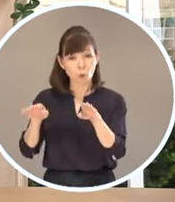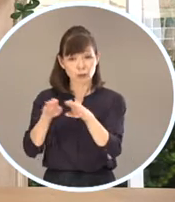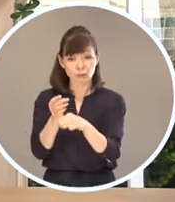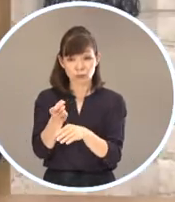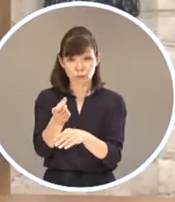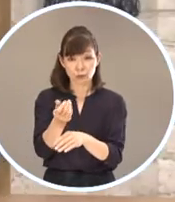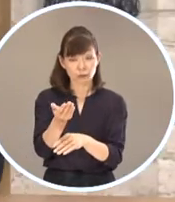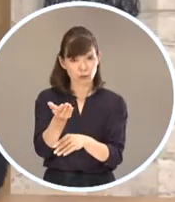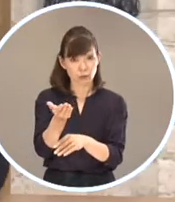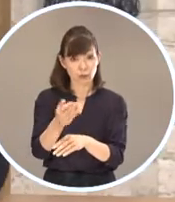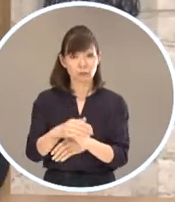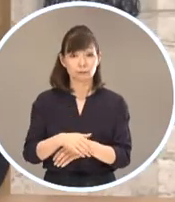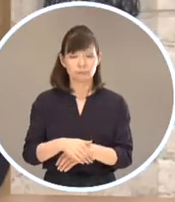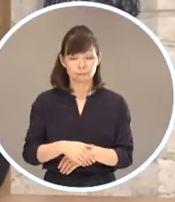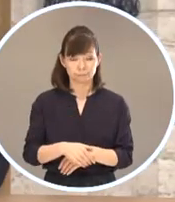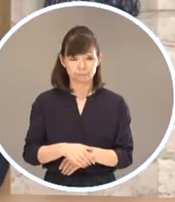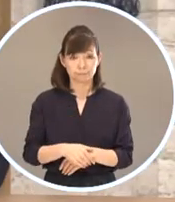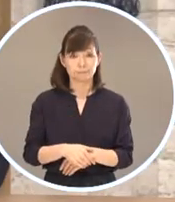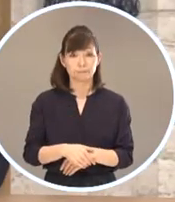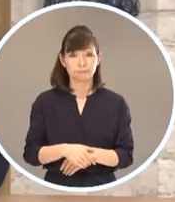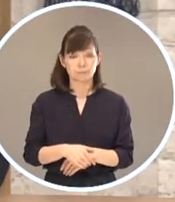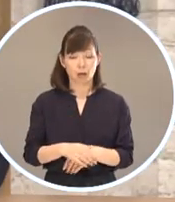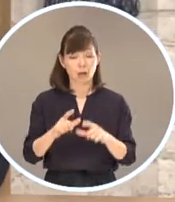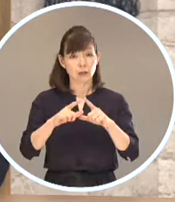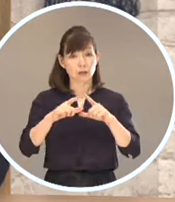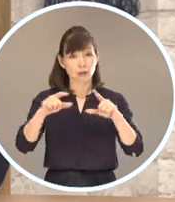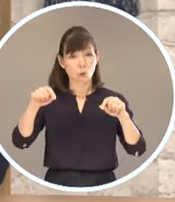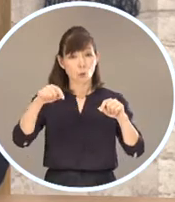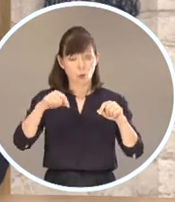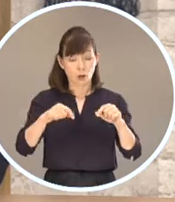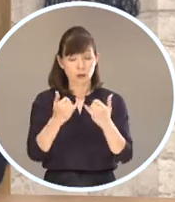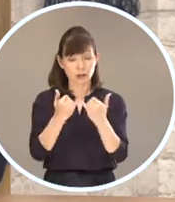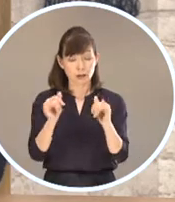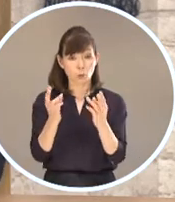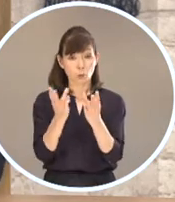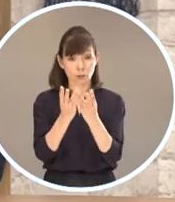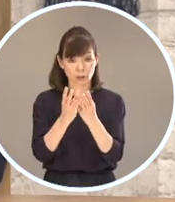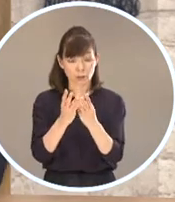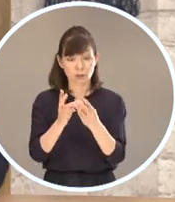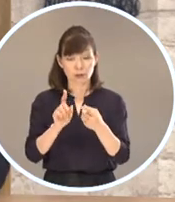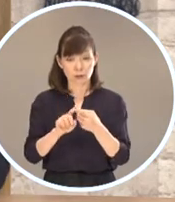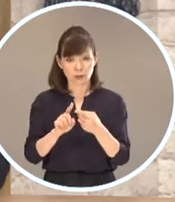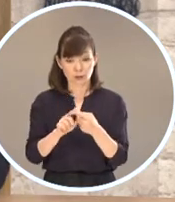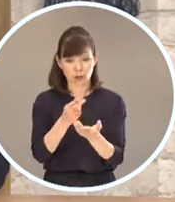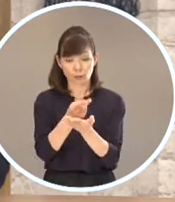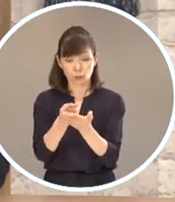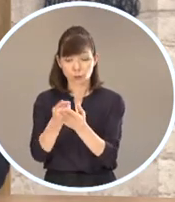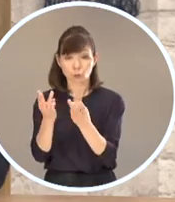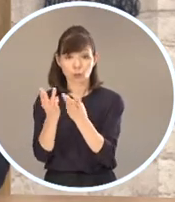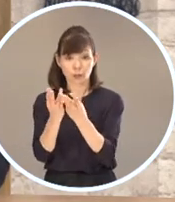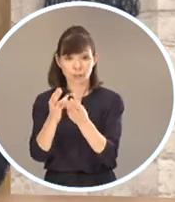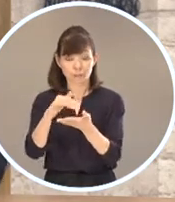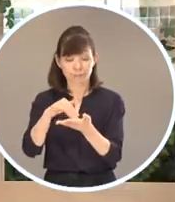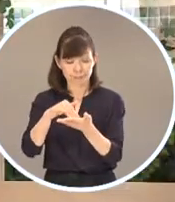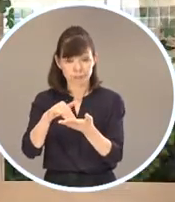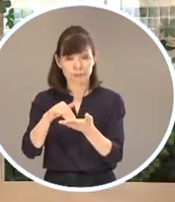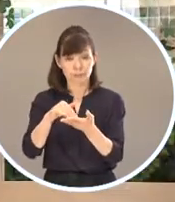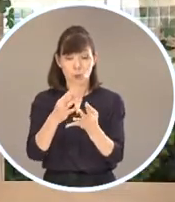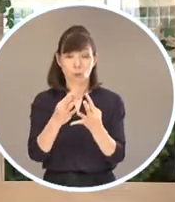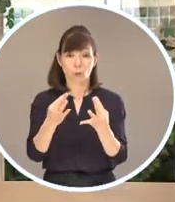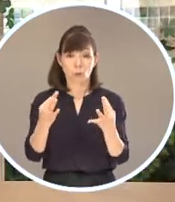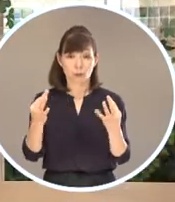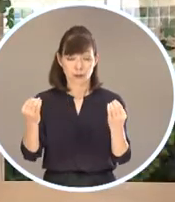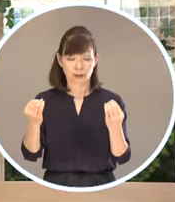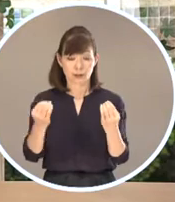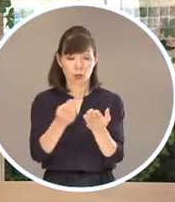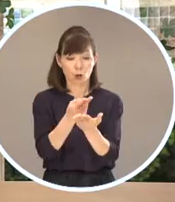ないんですかね。 この点についてはですね、日本は人口当たりの病床数というので見ますと、その世界的に見てもかなり多いんですね。も